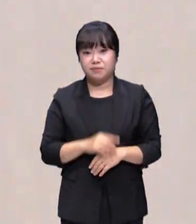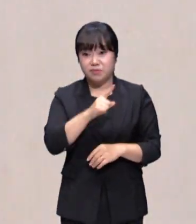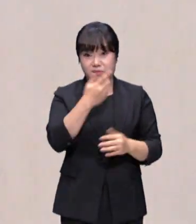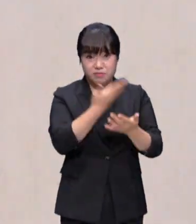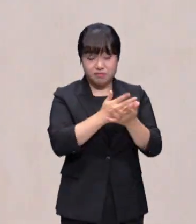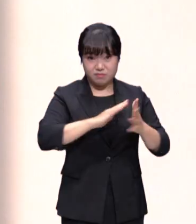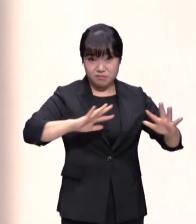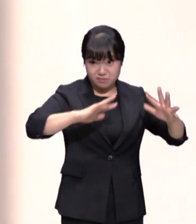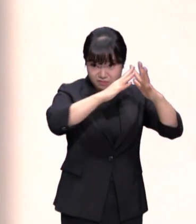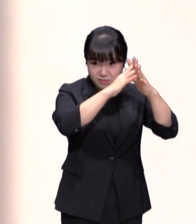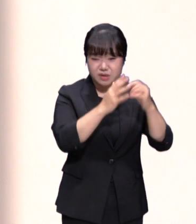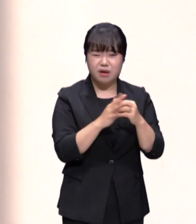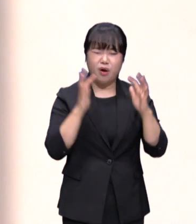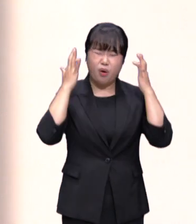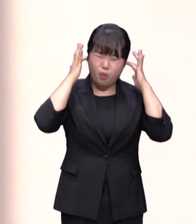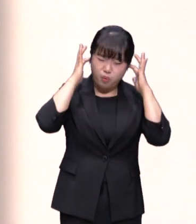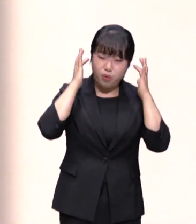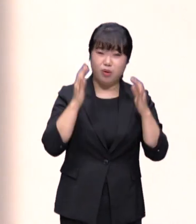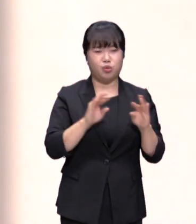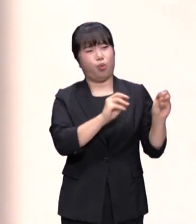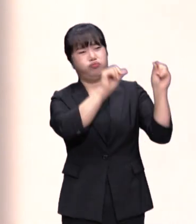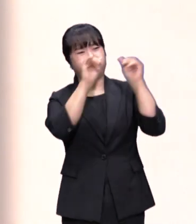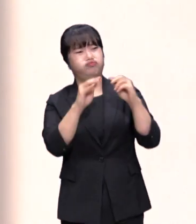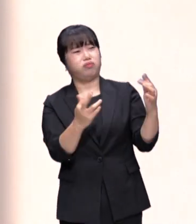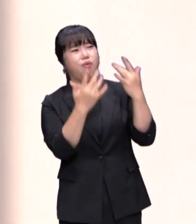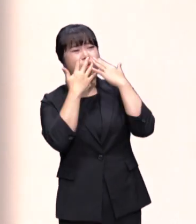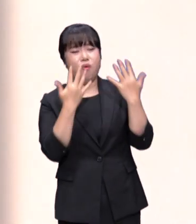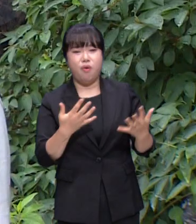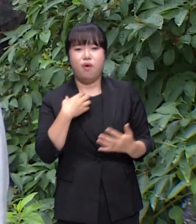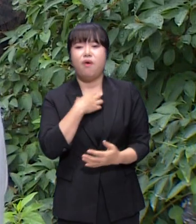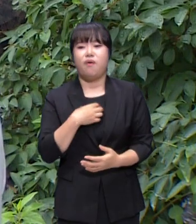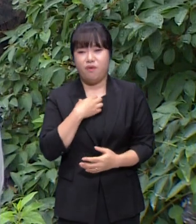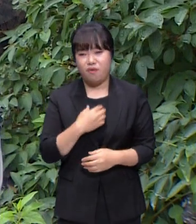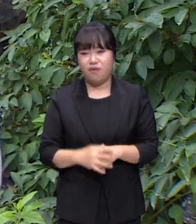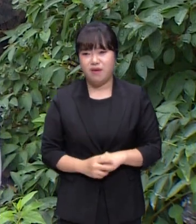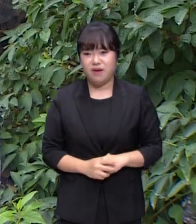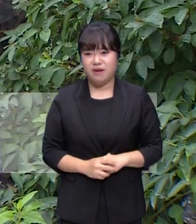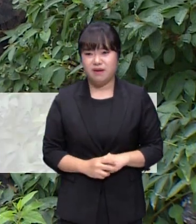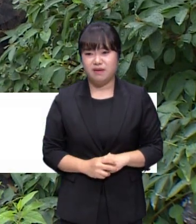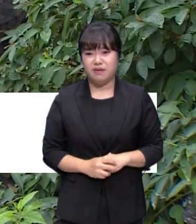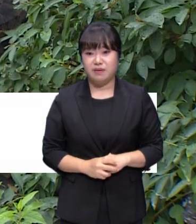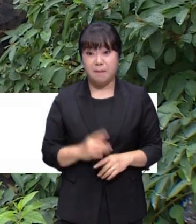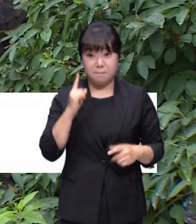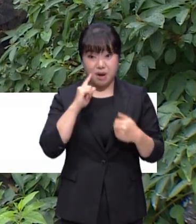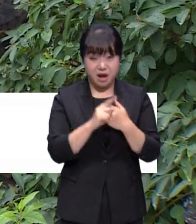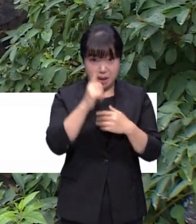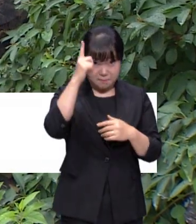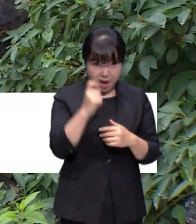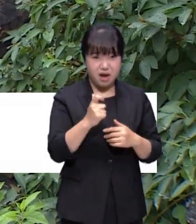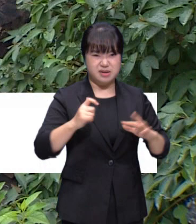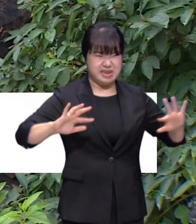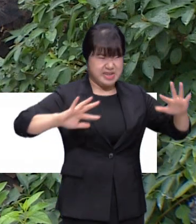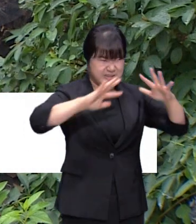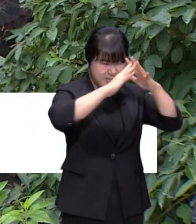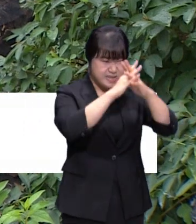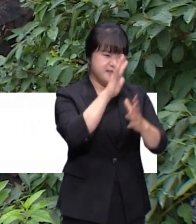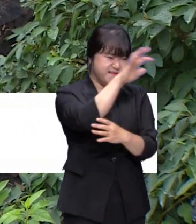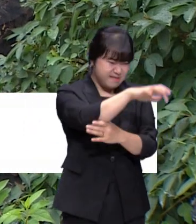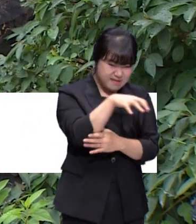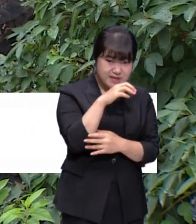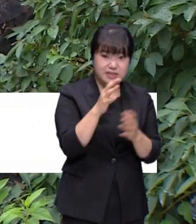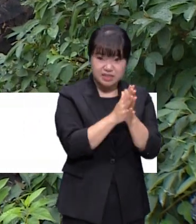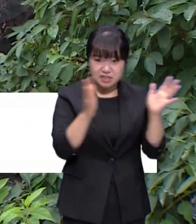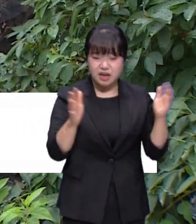공사로 인한 소음과 분진 등도 우려하고 있습니다. 이제 공사를 본격적으로 시작하게 되면은 그